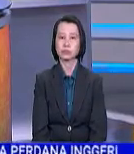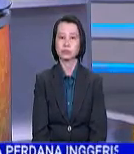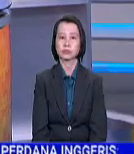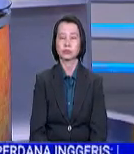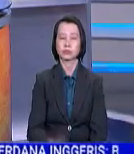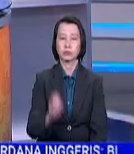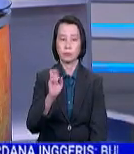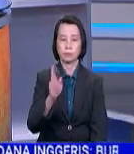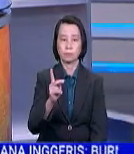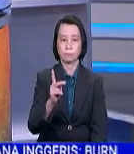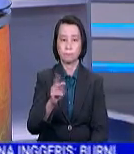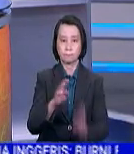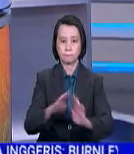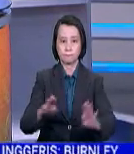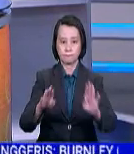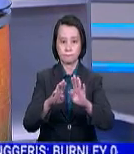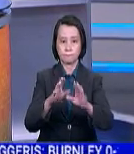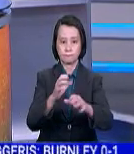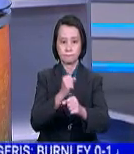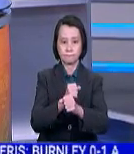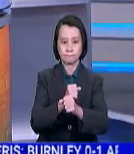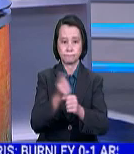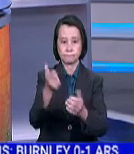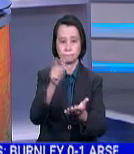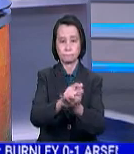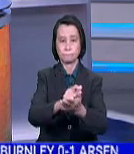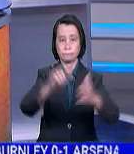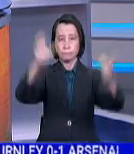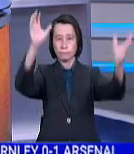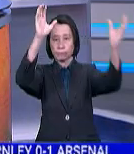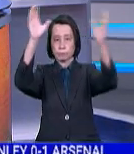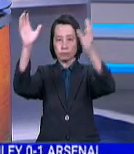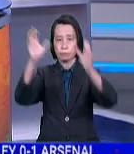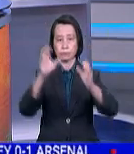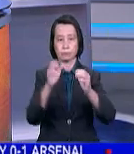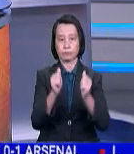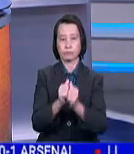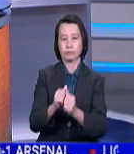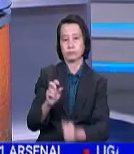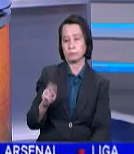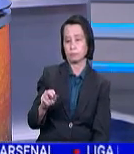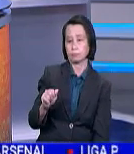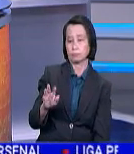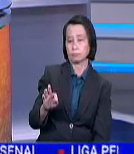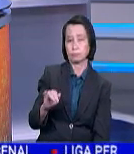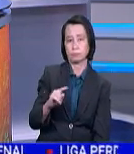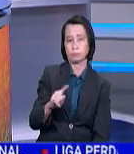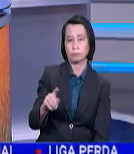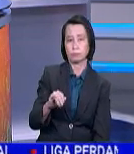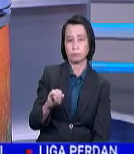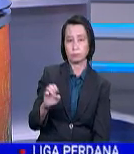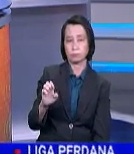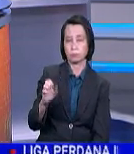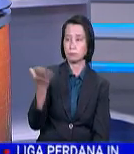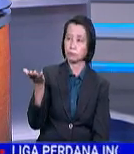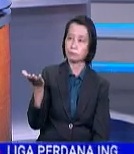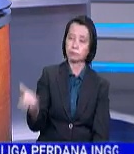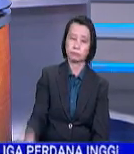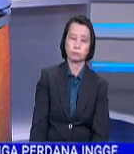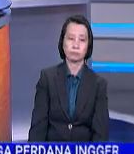Baik, sebelum kita ke berita selanjutnya, kita dapatkan dahulu laporan cuaca semasa bersama Muhammad Nafizi Napiah.